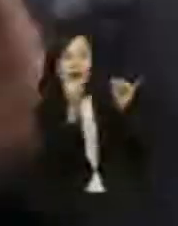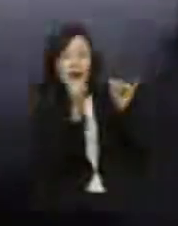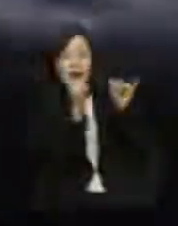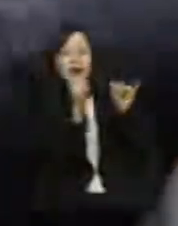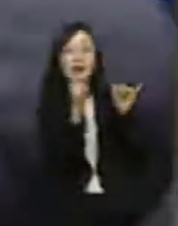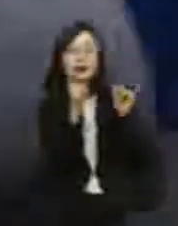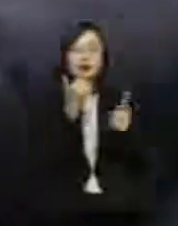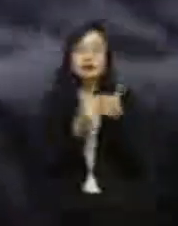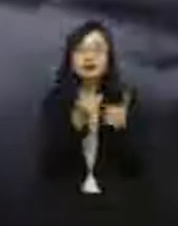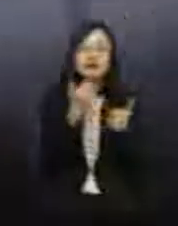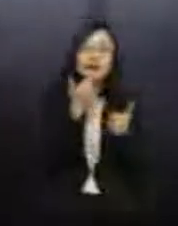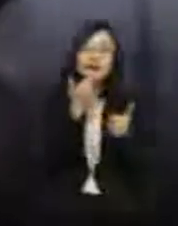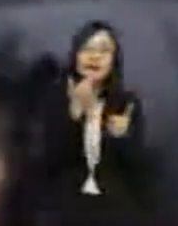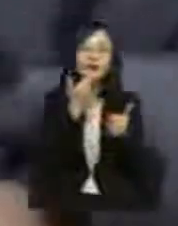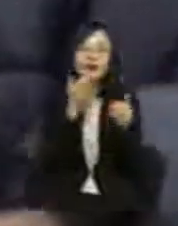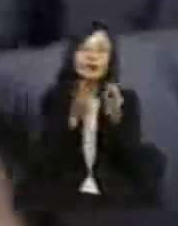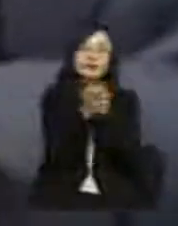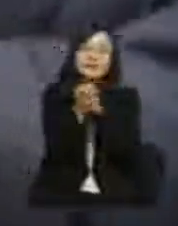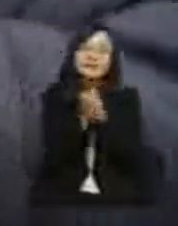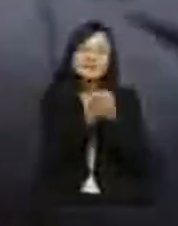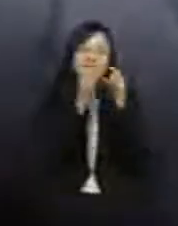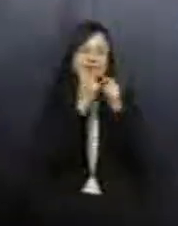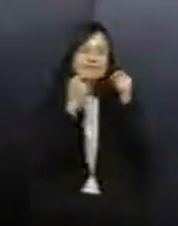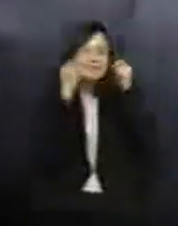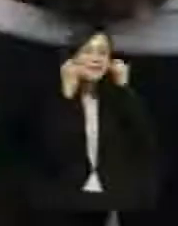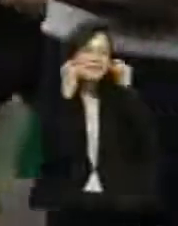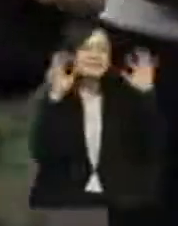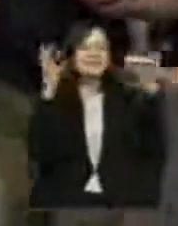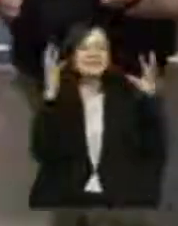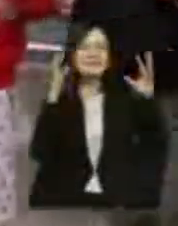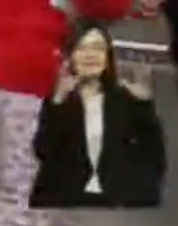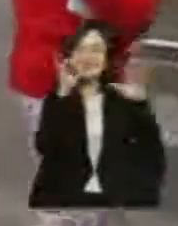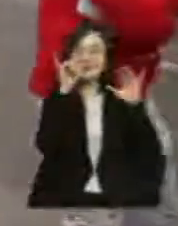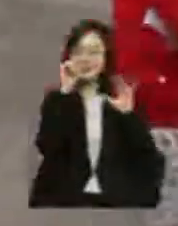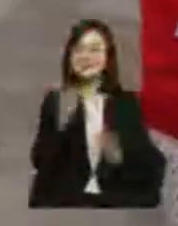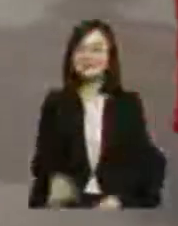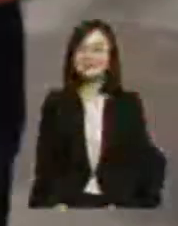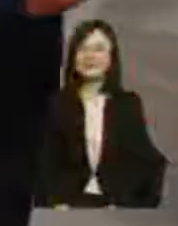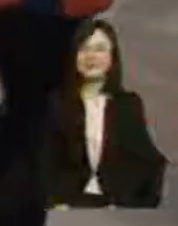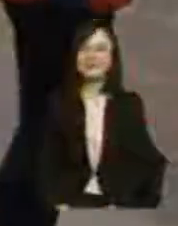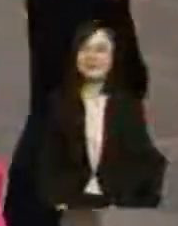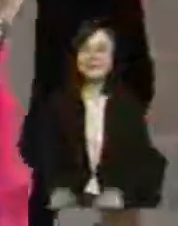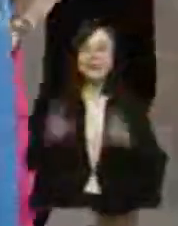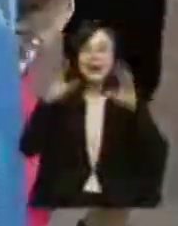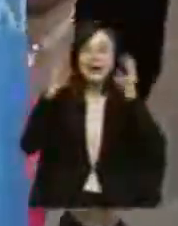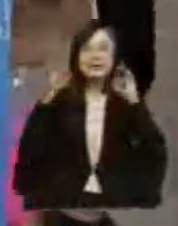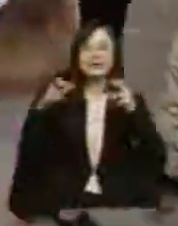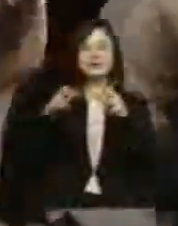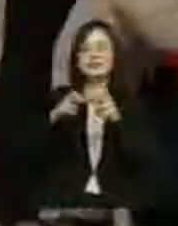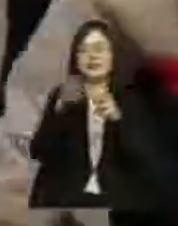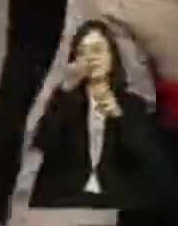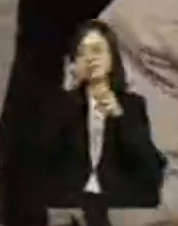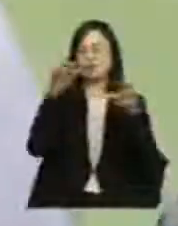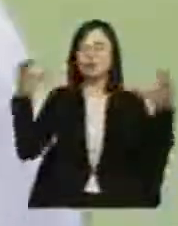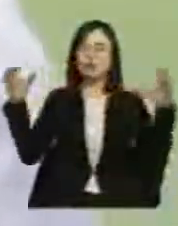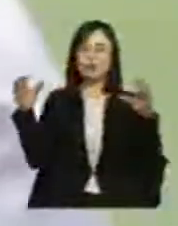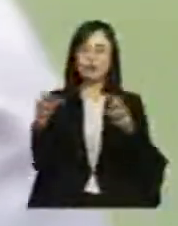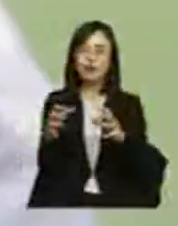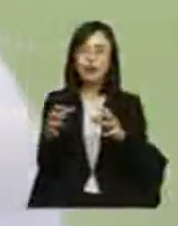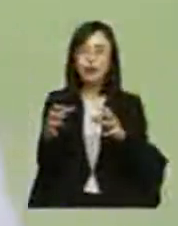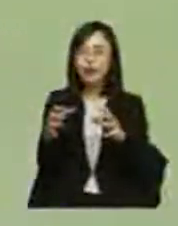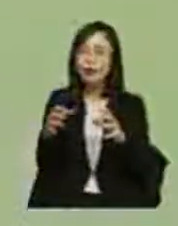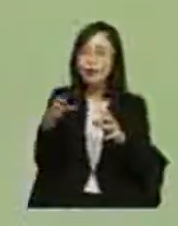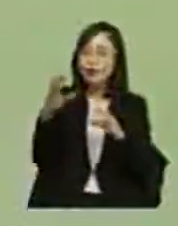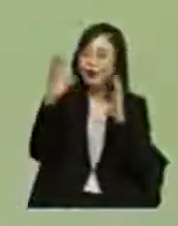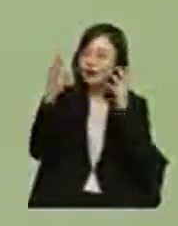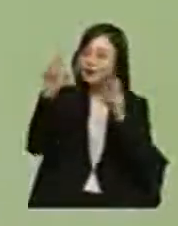대신 환영하는 마음을 가득 담은 미소가 번집니다. 장애를 가진 아이들이 모여 있는 이곳 시설 아이들의 얼굴은 밝기만